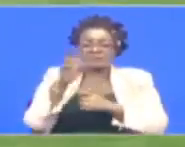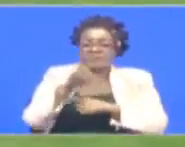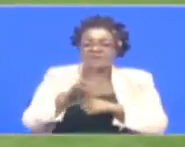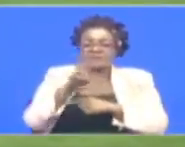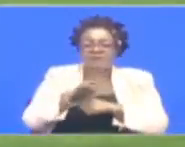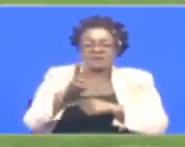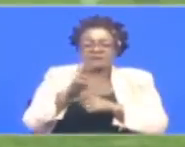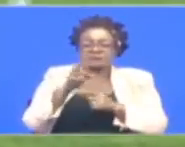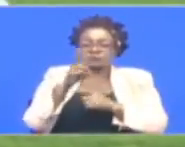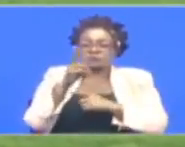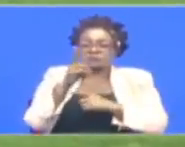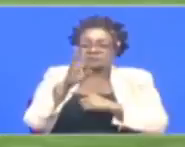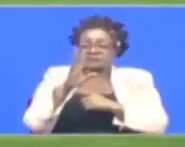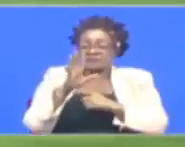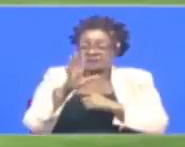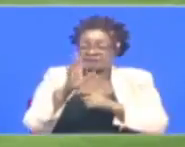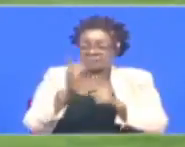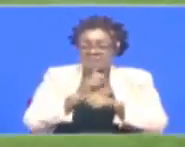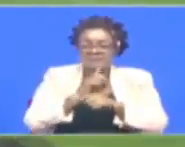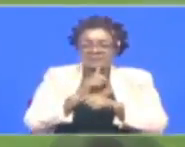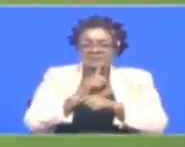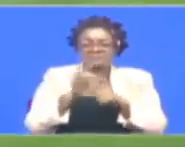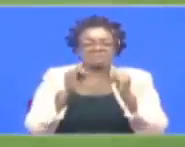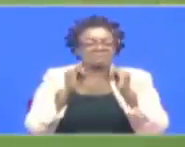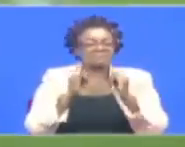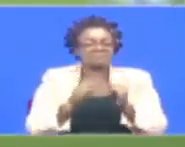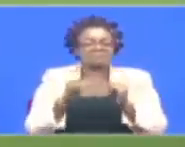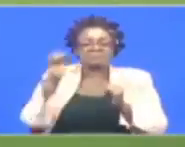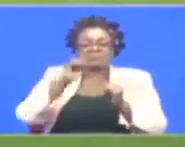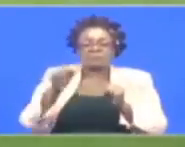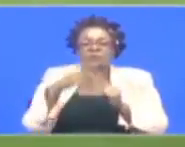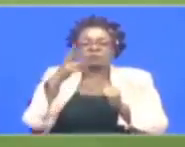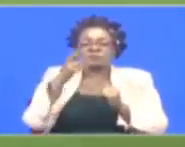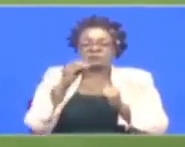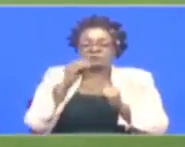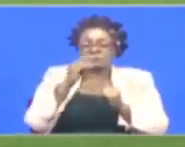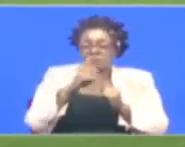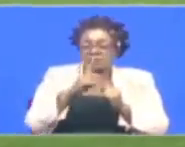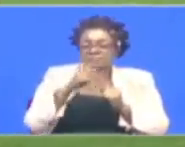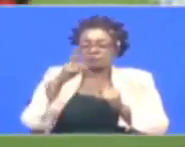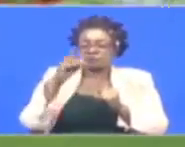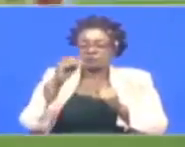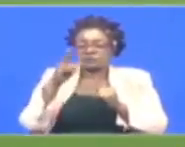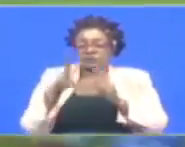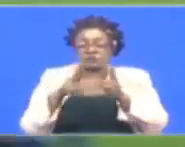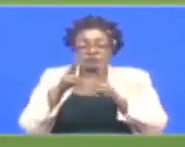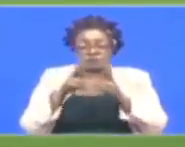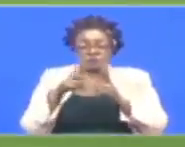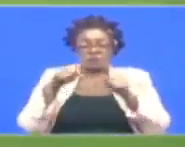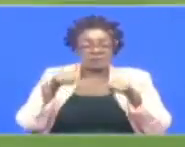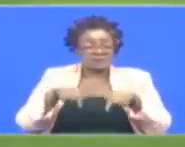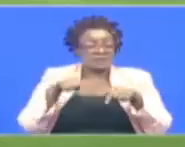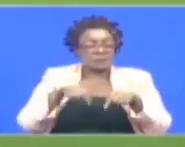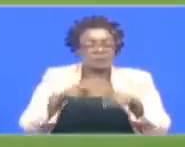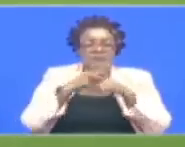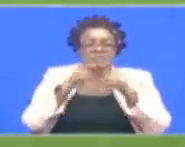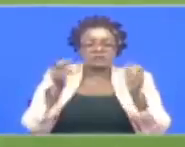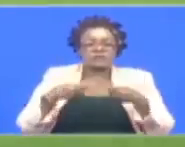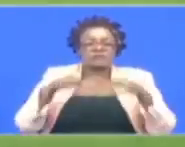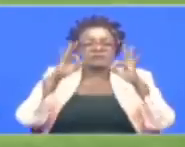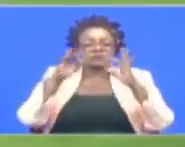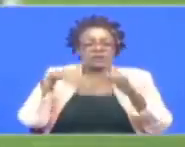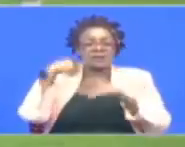United dakika 25. Msimu mpya wa 2021-22 wa ligi kuu ya kandanda humu nchini utangwananga rasmi Jumamosi